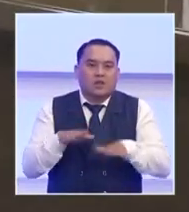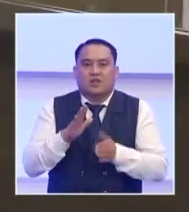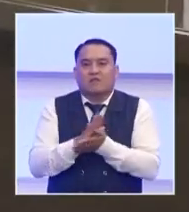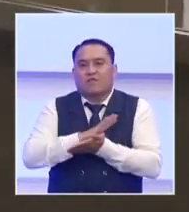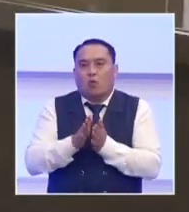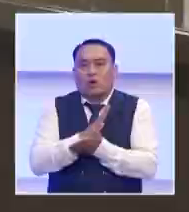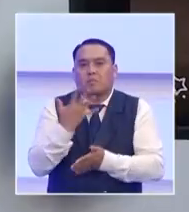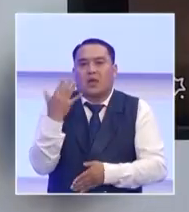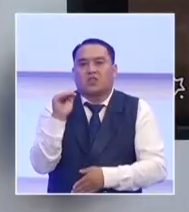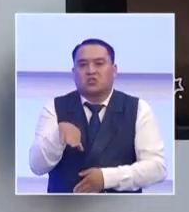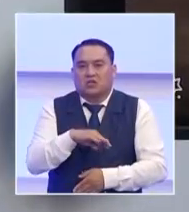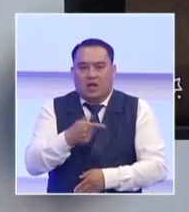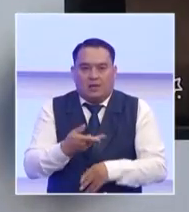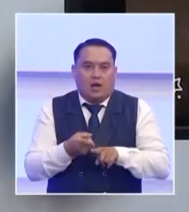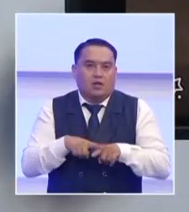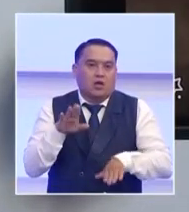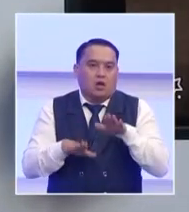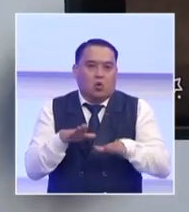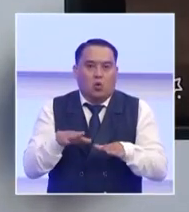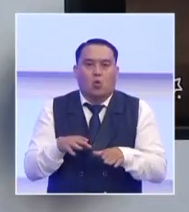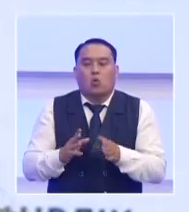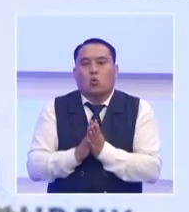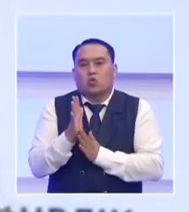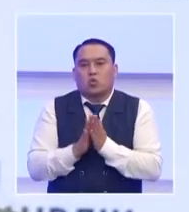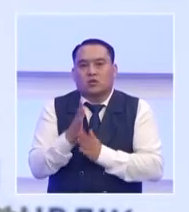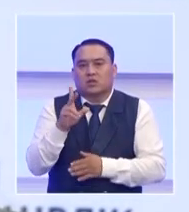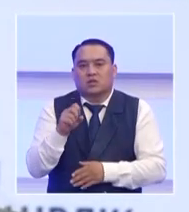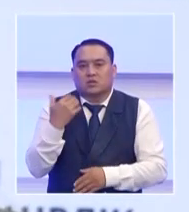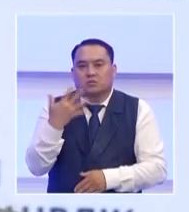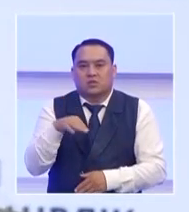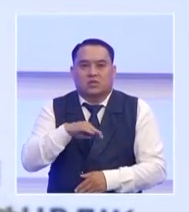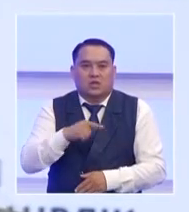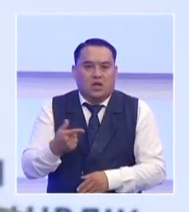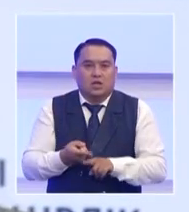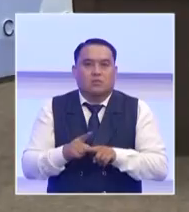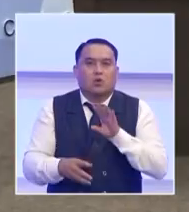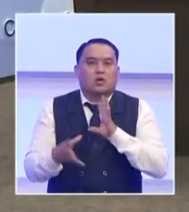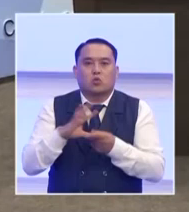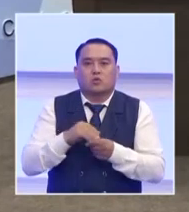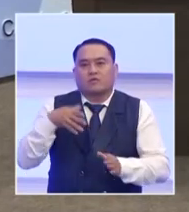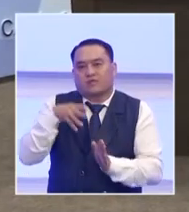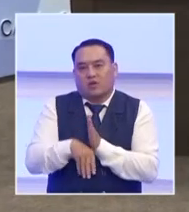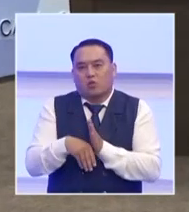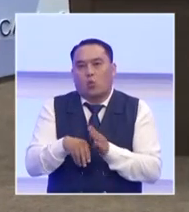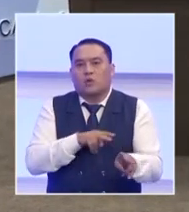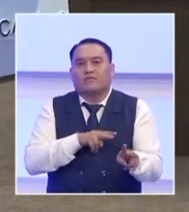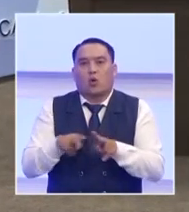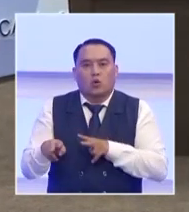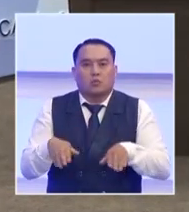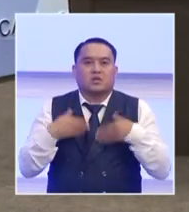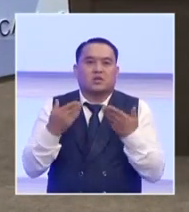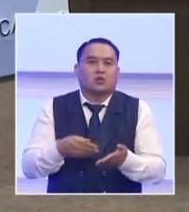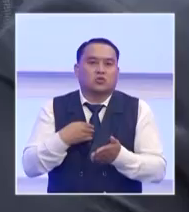по 5000 и килограмм укропа по 1350 тенге по результатам внесенных надзорными органами